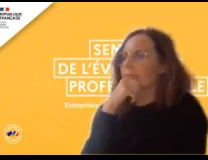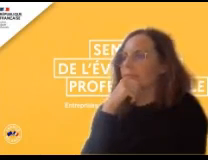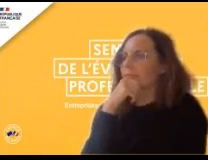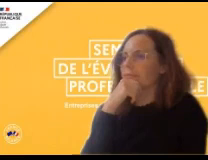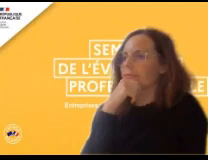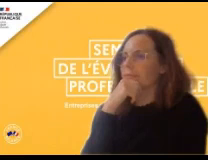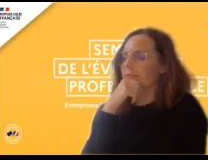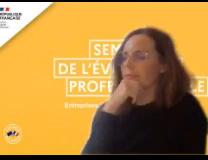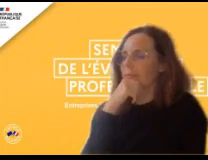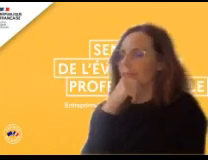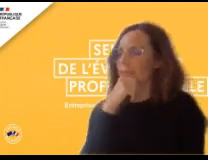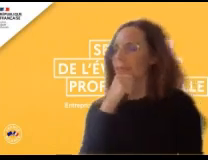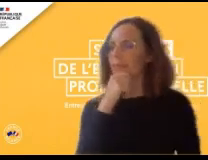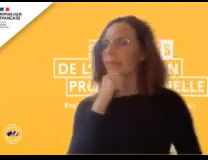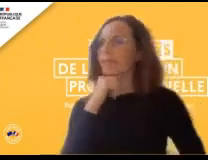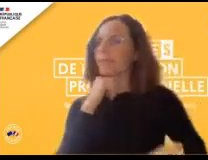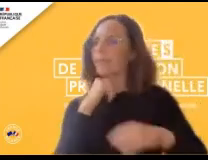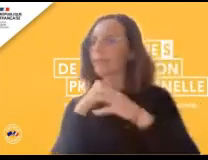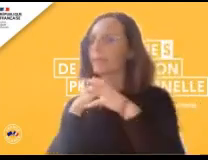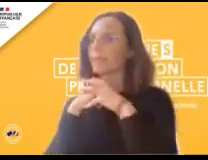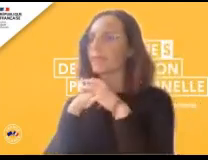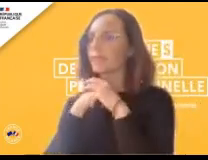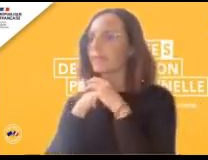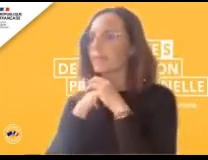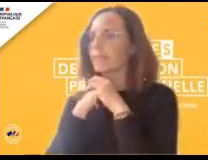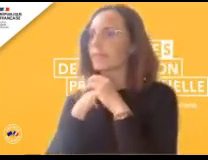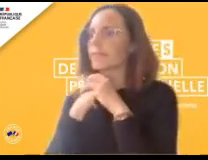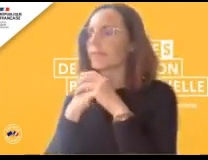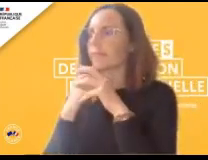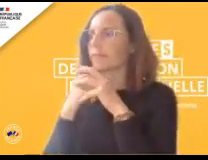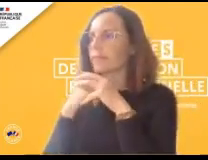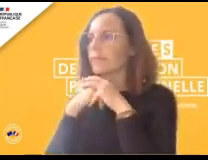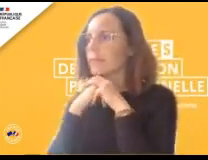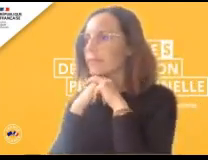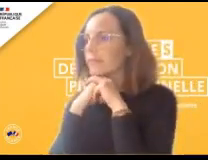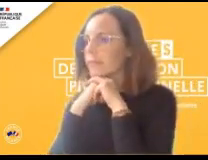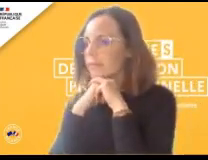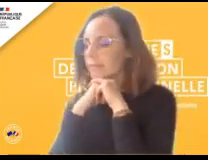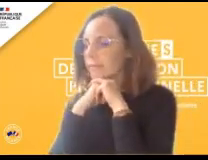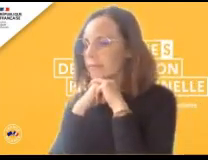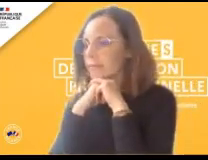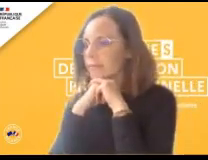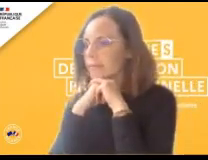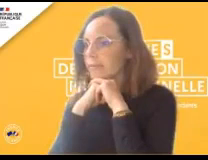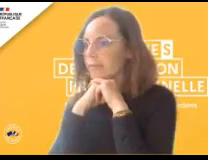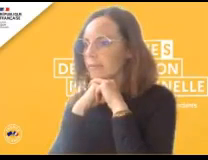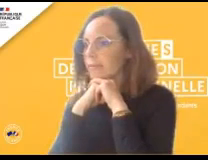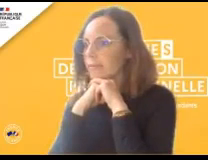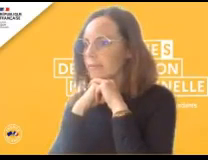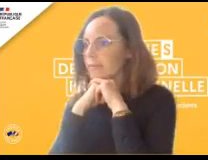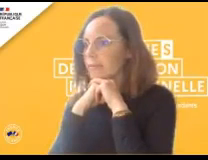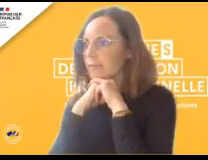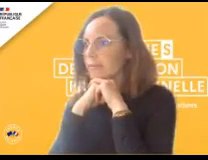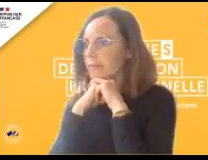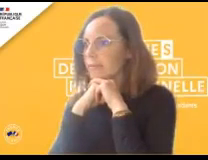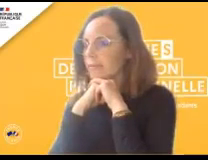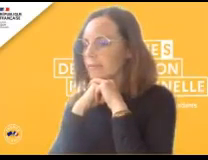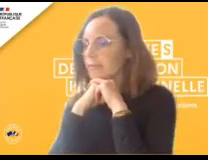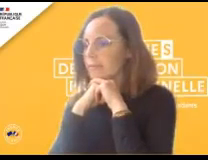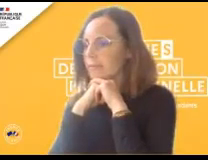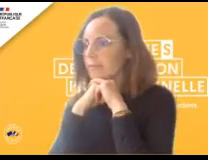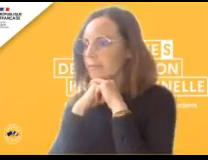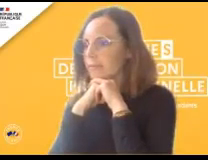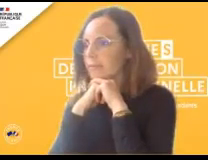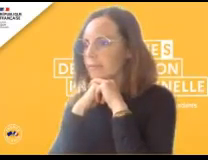C'est vrai que c'est un dispositif complexe puisqu'il met en situation de nombreux acteurs en partenariat